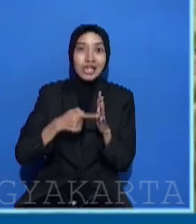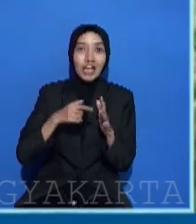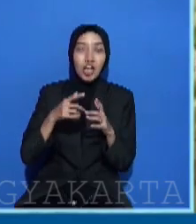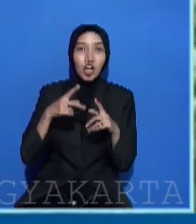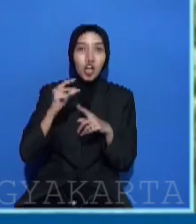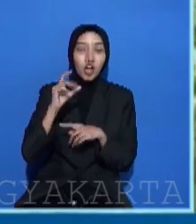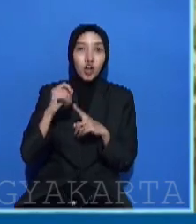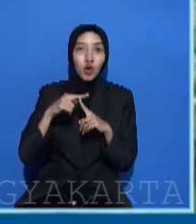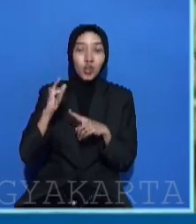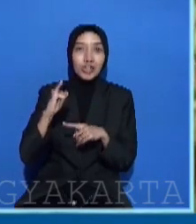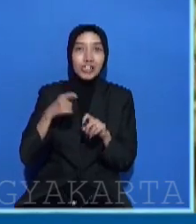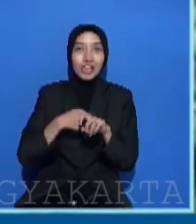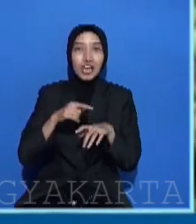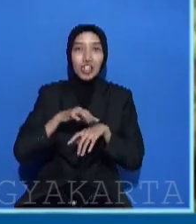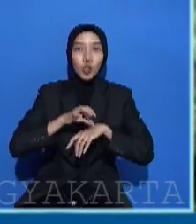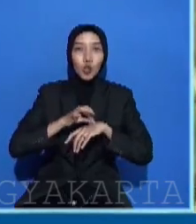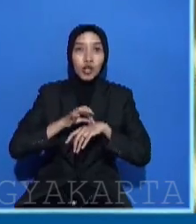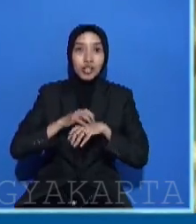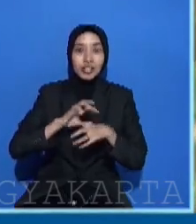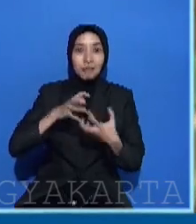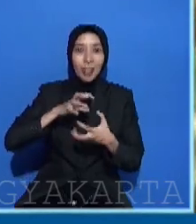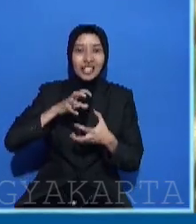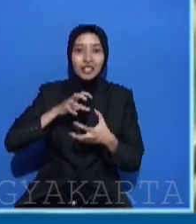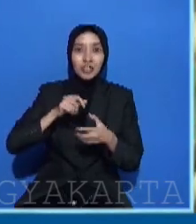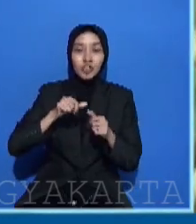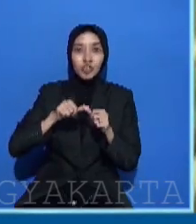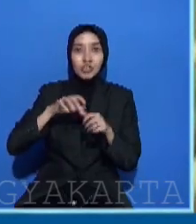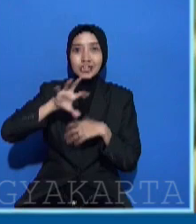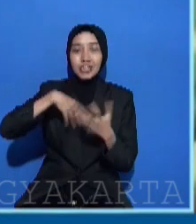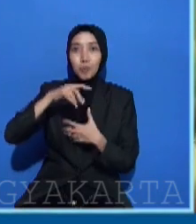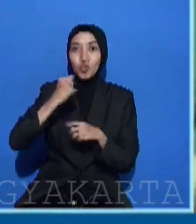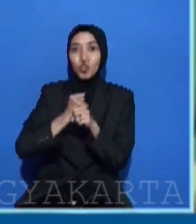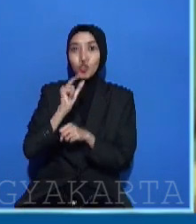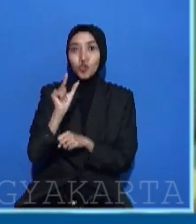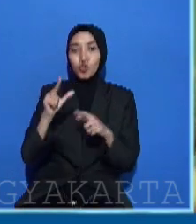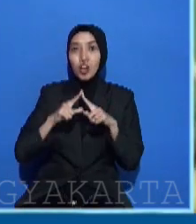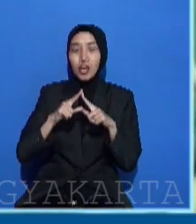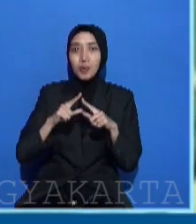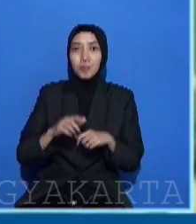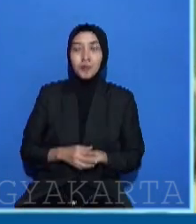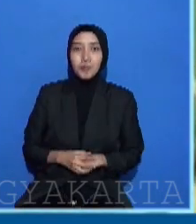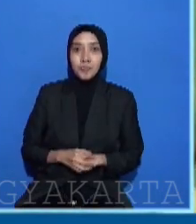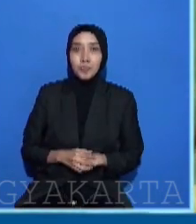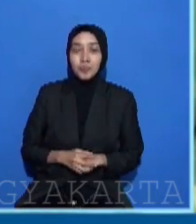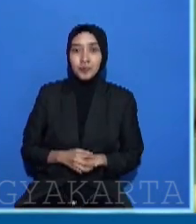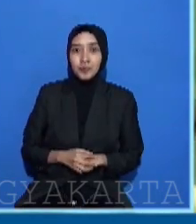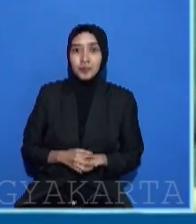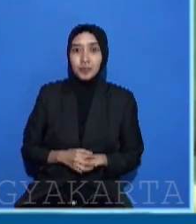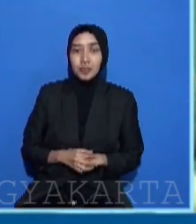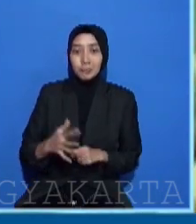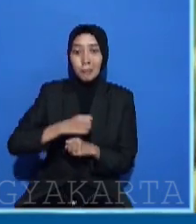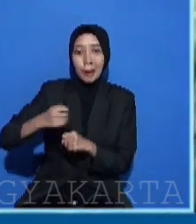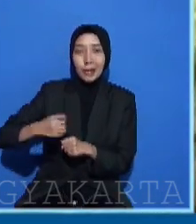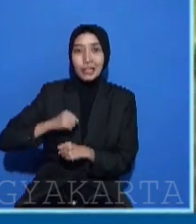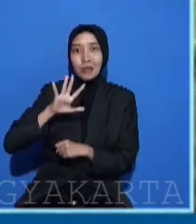saking perangan kulit rosella ingkang dipun blender lantipun campur Gendis sakit kawuningan tanaman rosella meniko saketipun